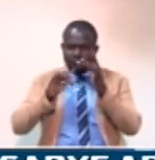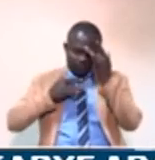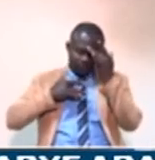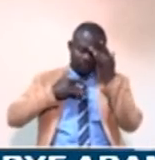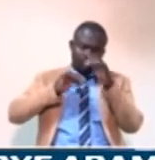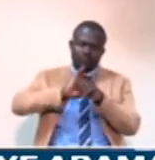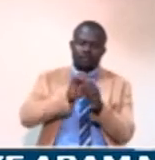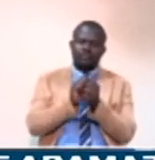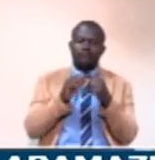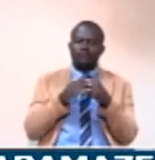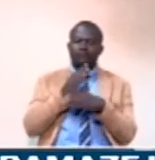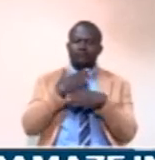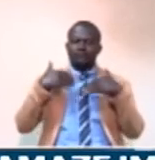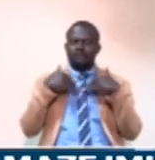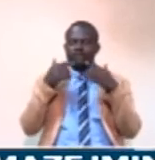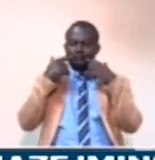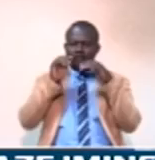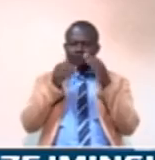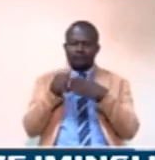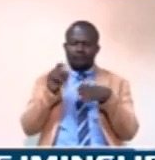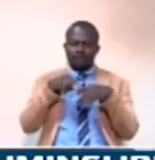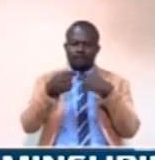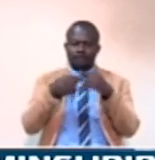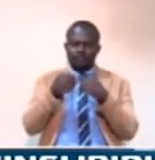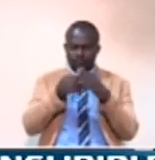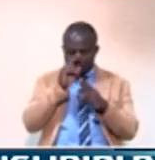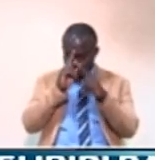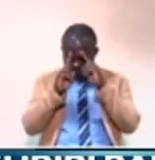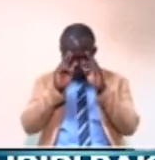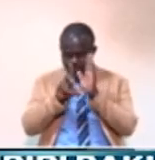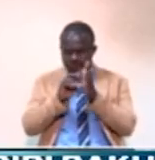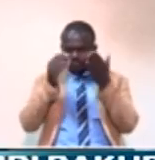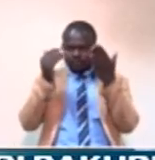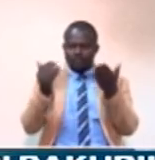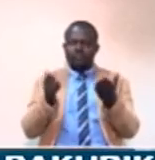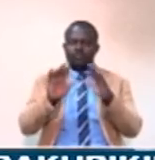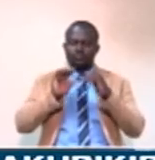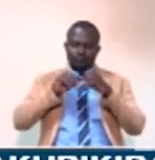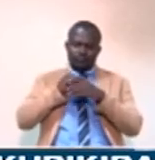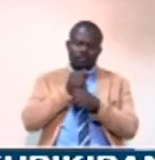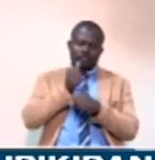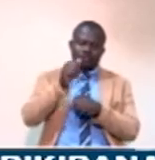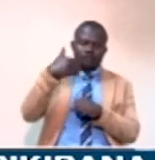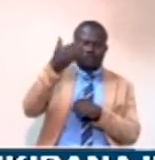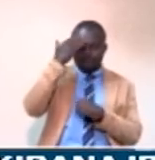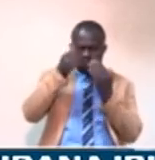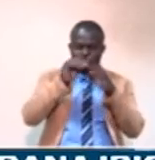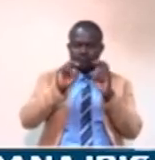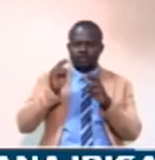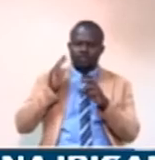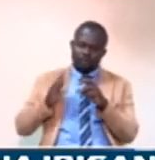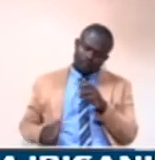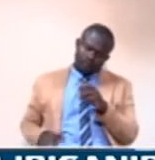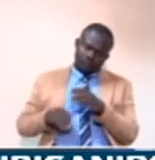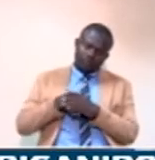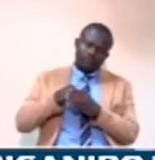Minisiteri y'Ubuzima ivuga ko abaturage bakwiye gukomeza kubahiriza ingamba zihari zo kwirinda mu kazi kabo ka buri munsi, kuko ngo iyi myitwarire